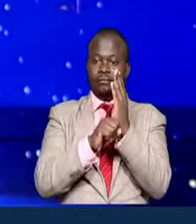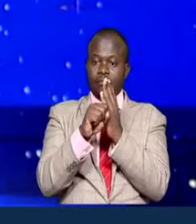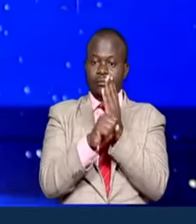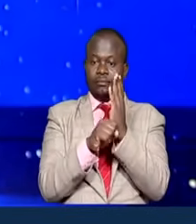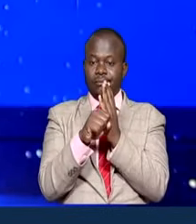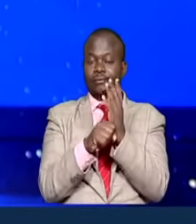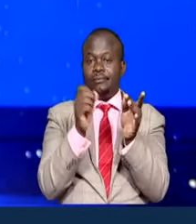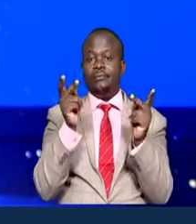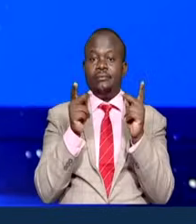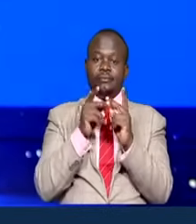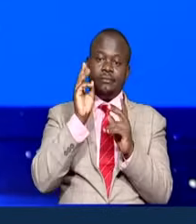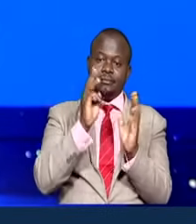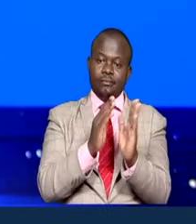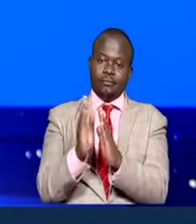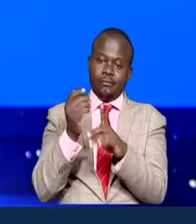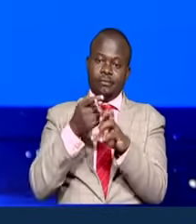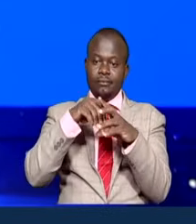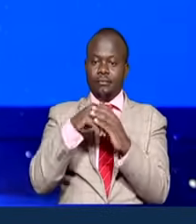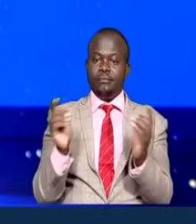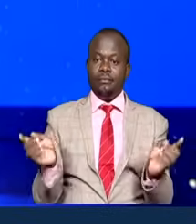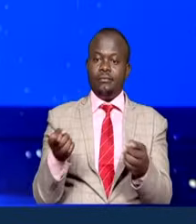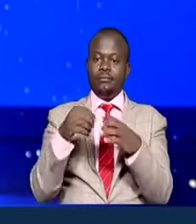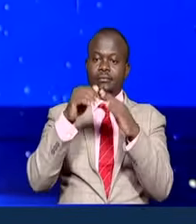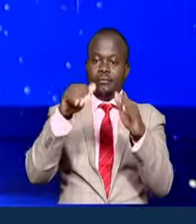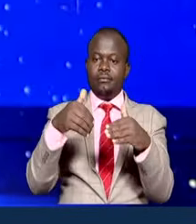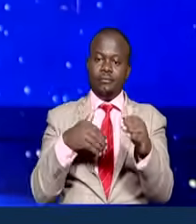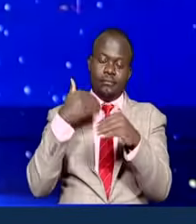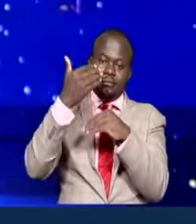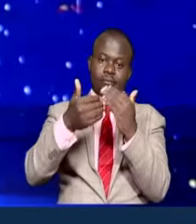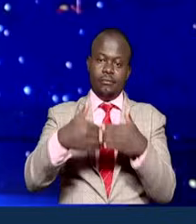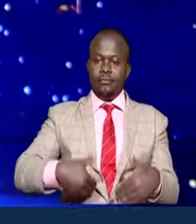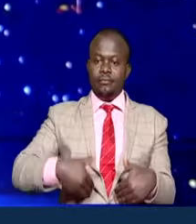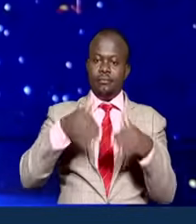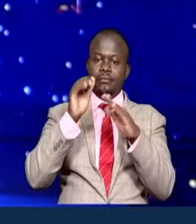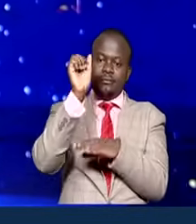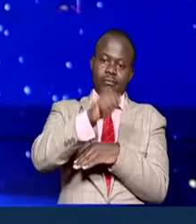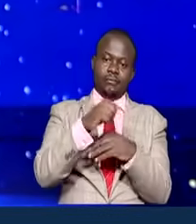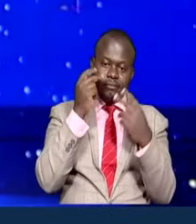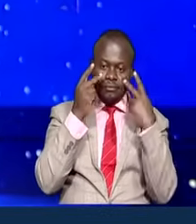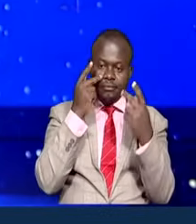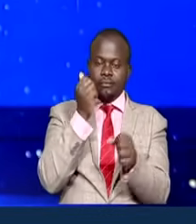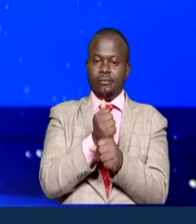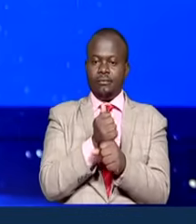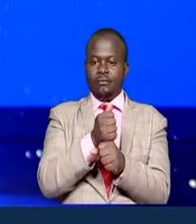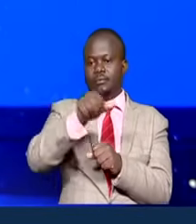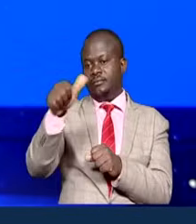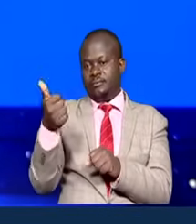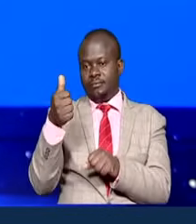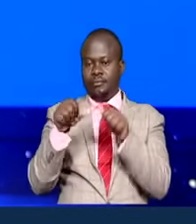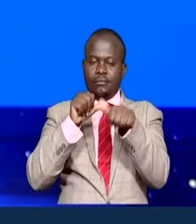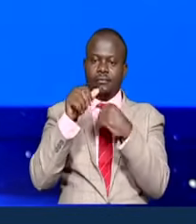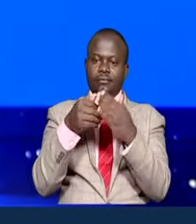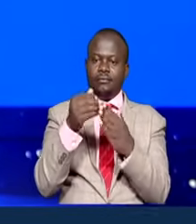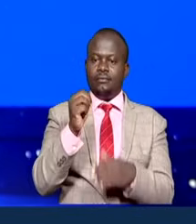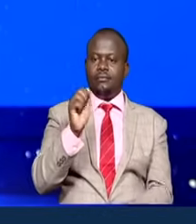ngo zizaba zitunganye bikomoka ku bworozi ndetse n'ubuhinzi, bityo ngo n'urubyiruko rukarushaho kubona akazi. Ibindi kuri inkuru na Manzi